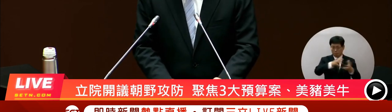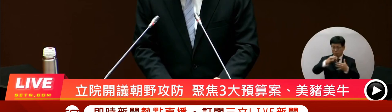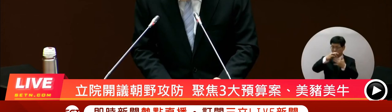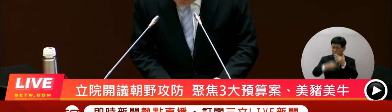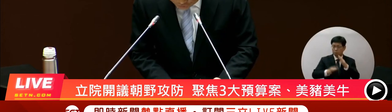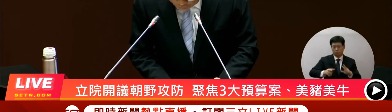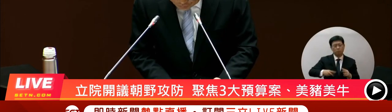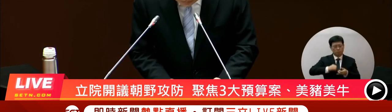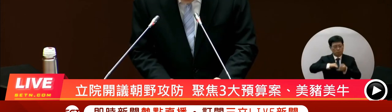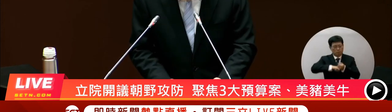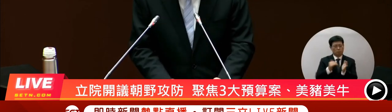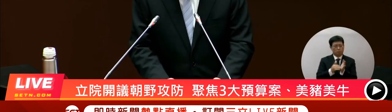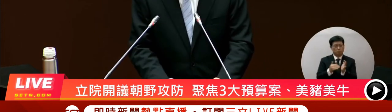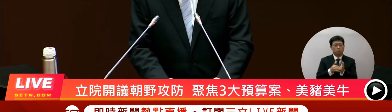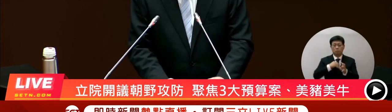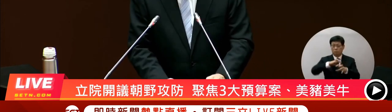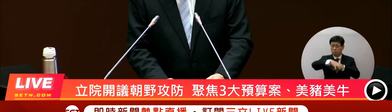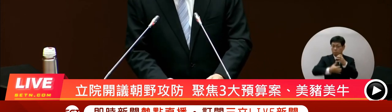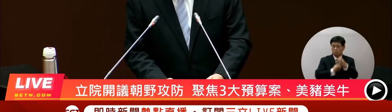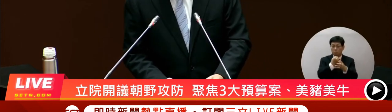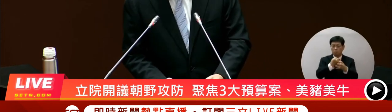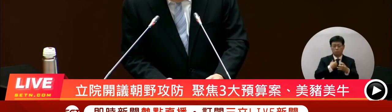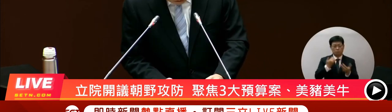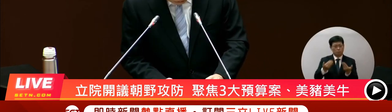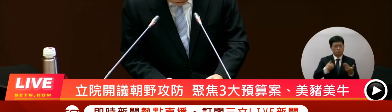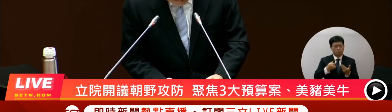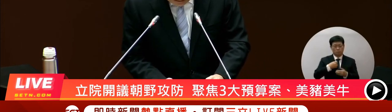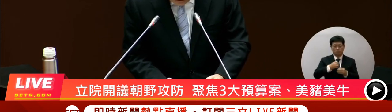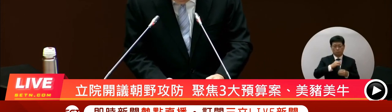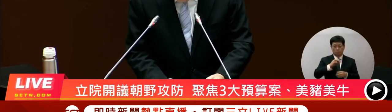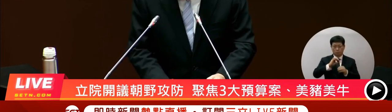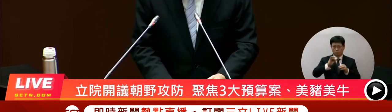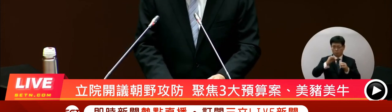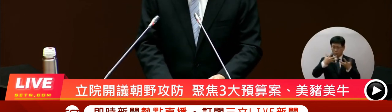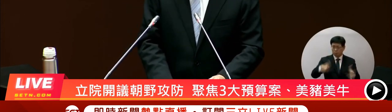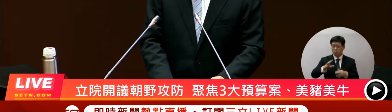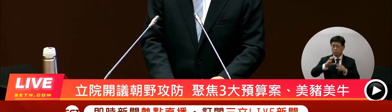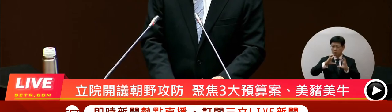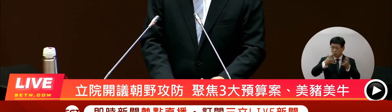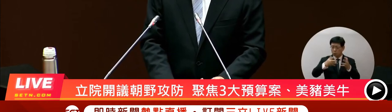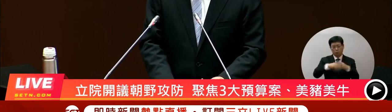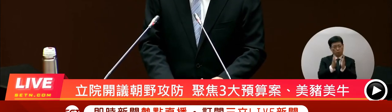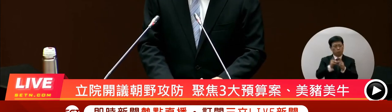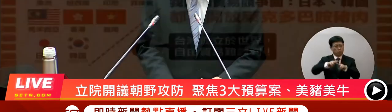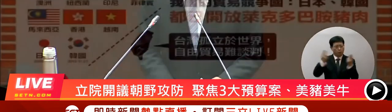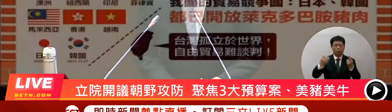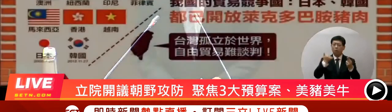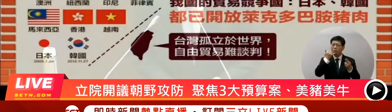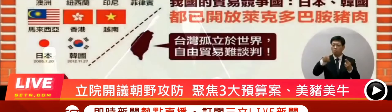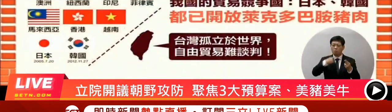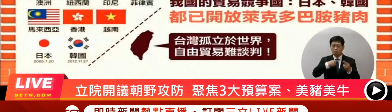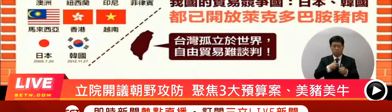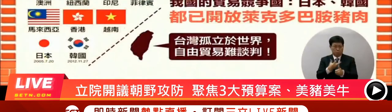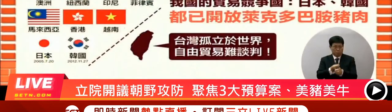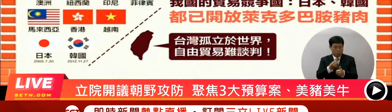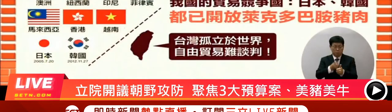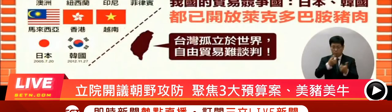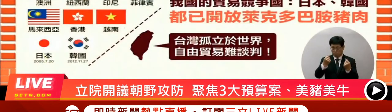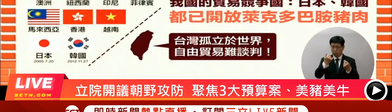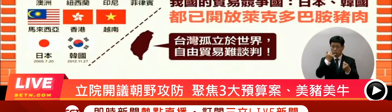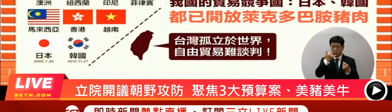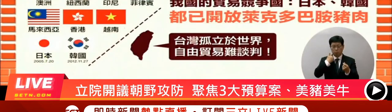已经制定，全球有100多个国家都已经开放含莱克多巴胺的猪肉